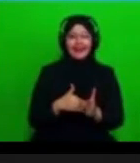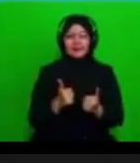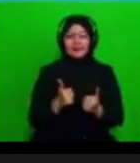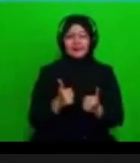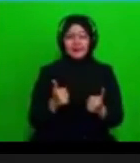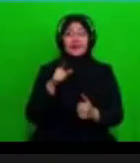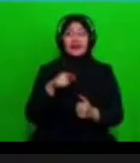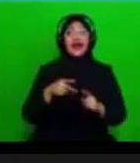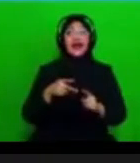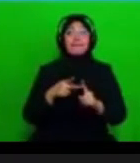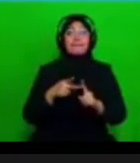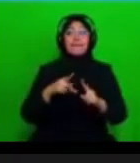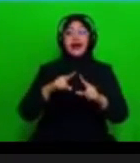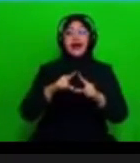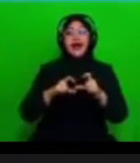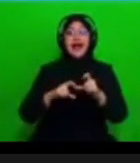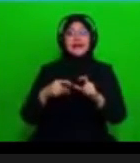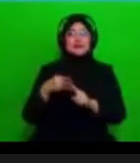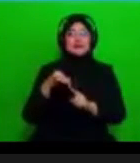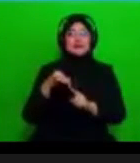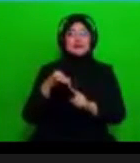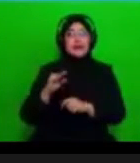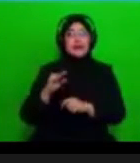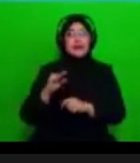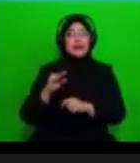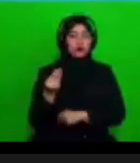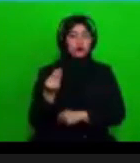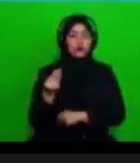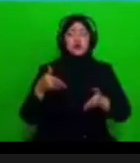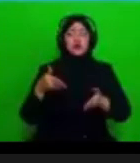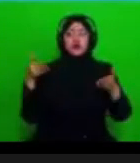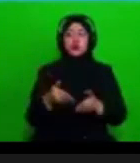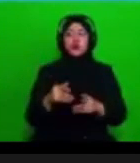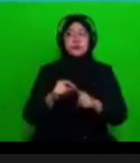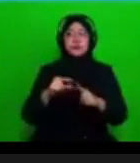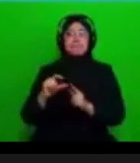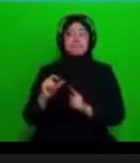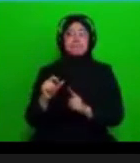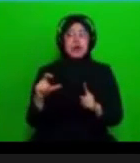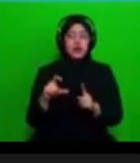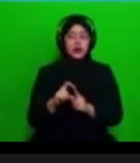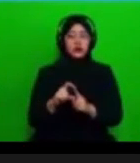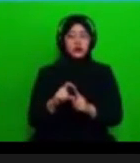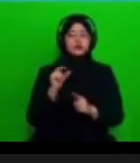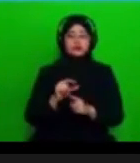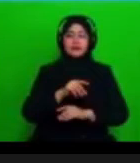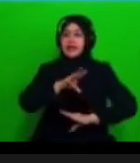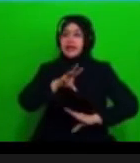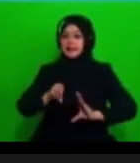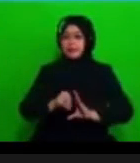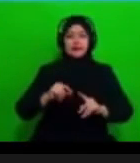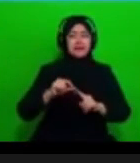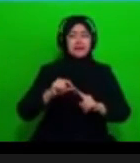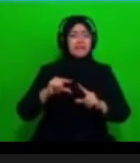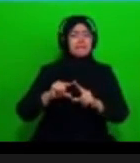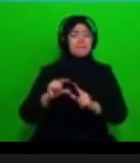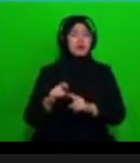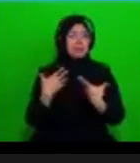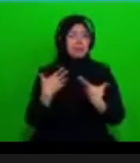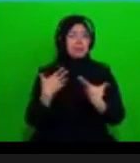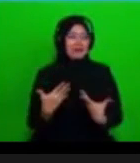Hasbi sebagai Direktur PAUD ini nanti akan menjelaskan lebih jauh lagi bagaimana kita menaikkan angka partisipasi untuk PAUD. Slide